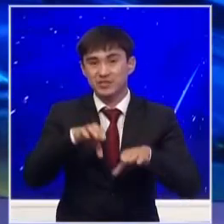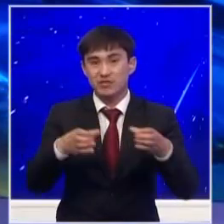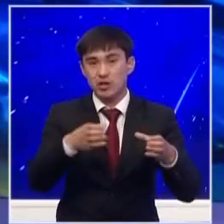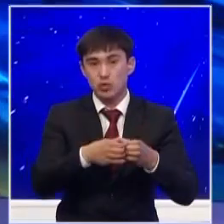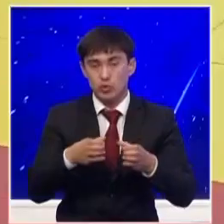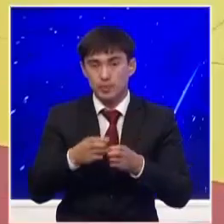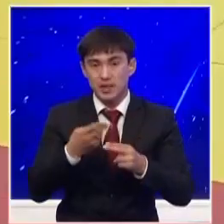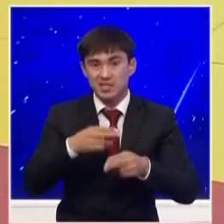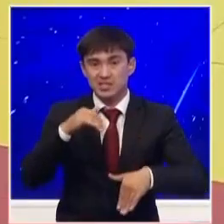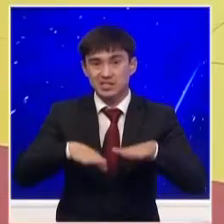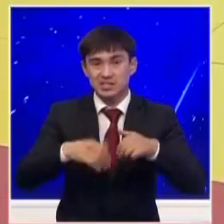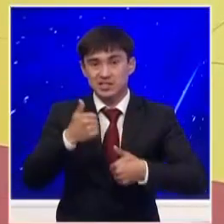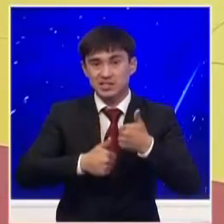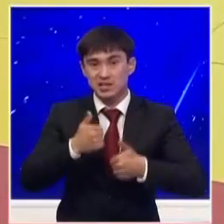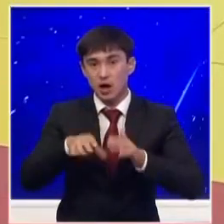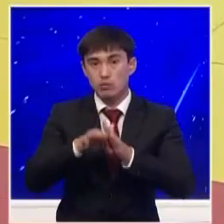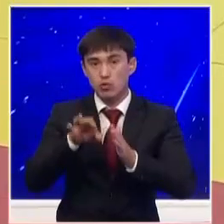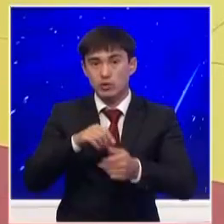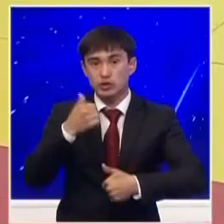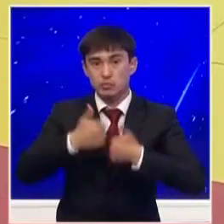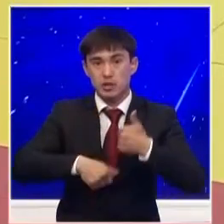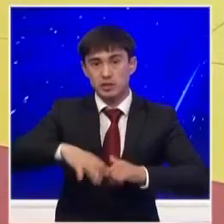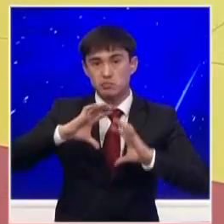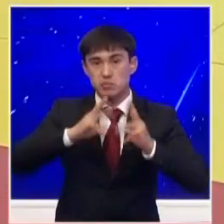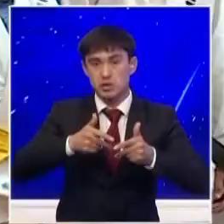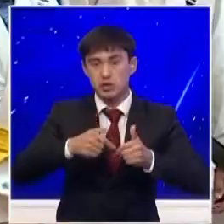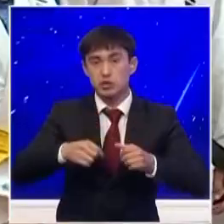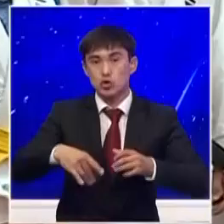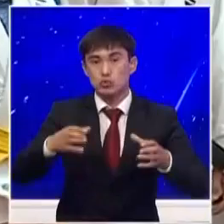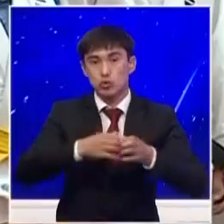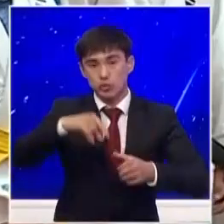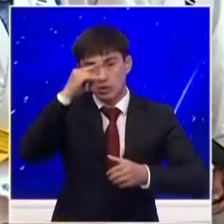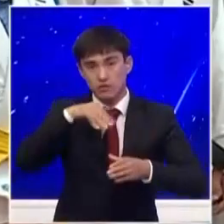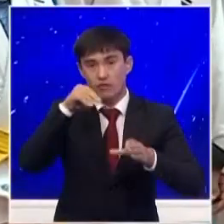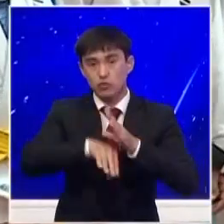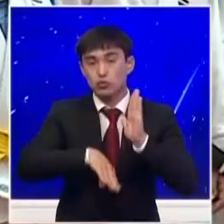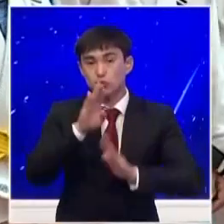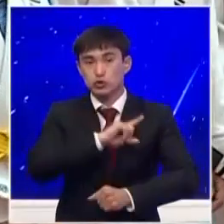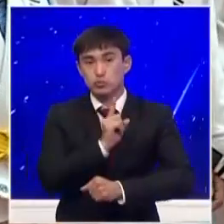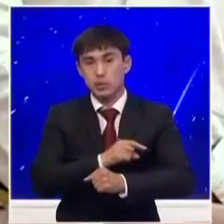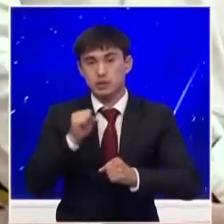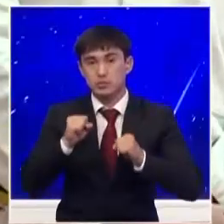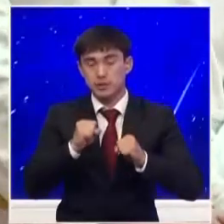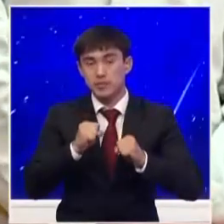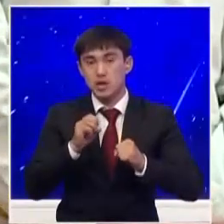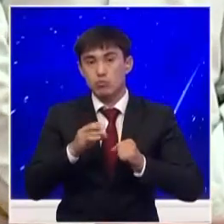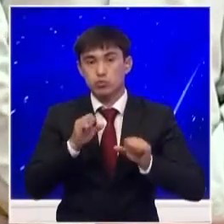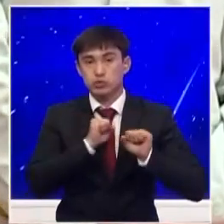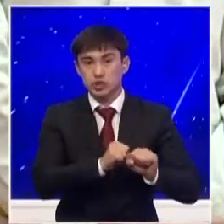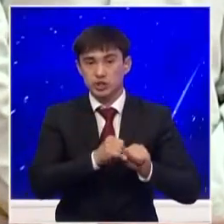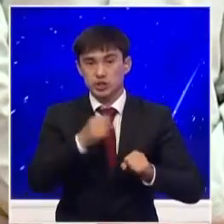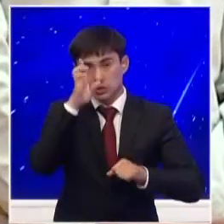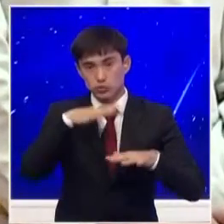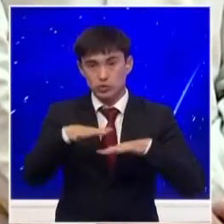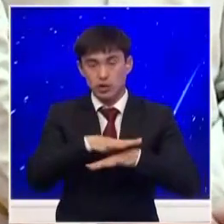категорий. Данные состязания являются отбором на чемпионат мира. В сборную Казахстана войдут лучшие спортсмены. Им предстоит отстаивать честь